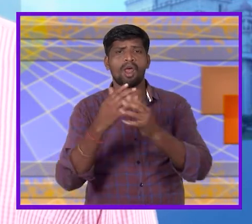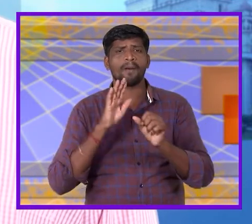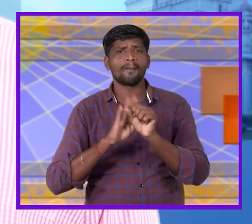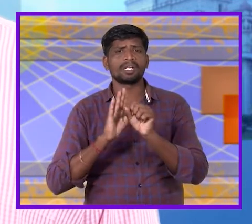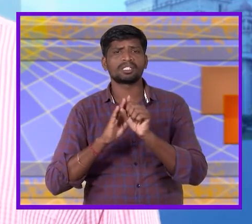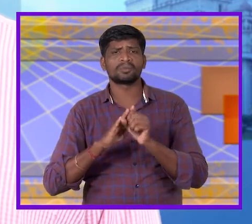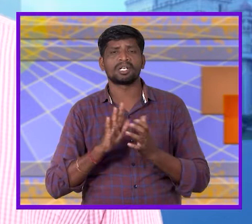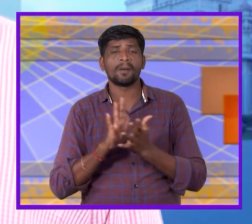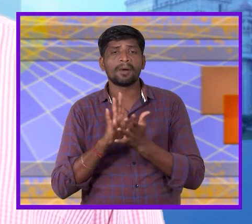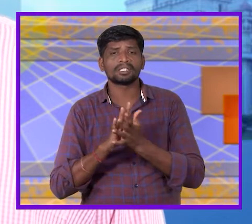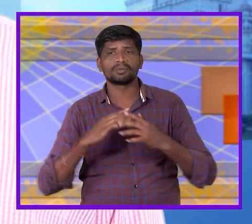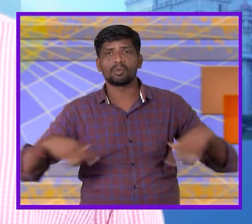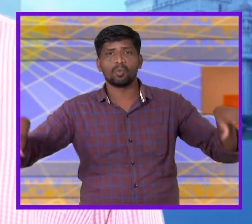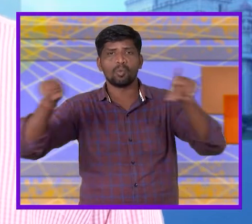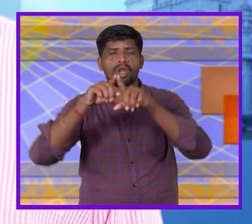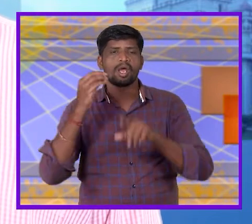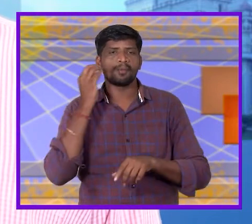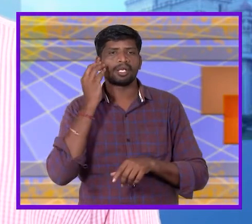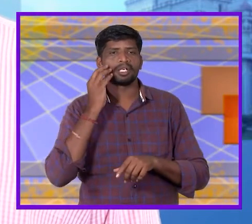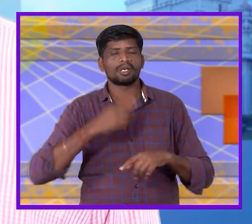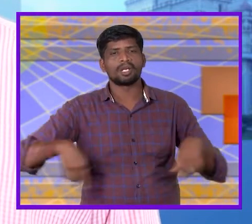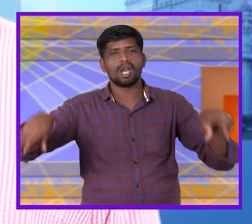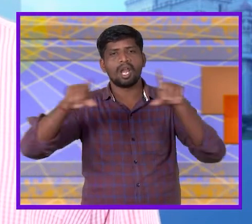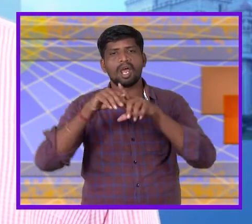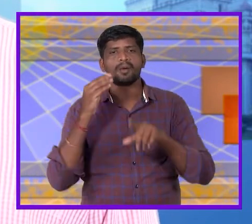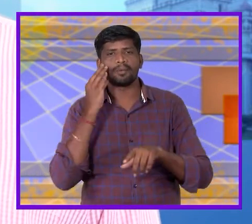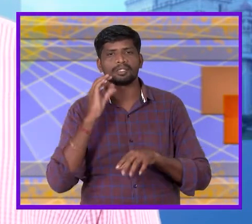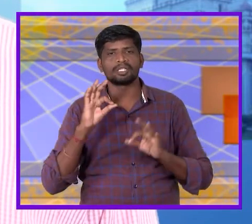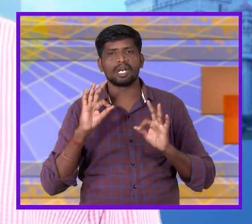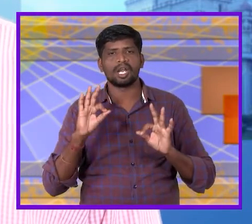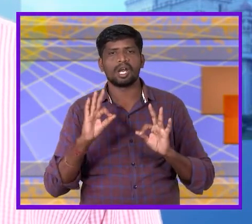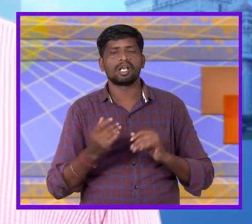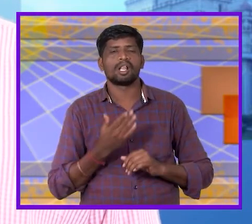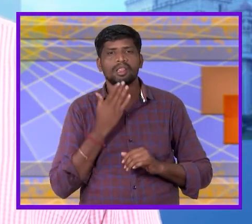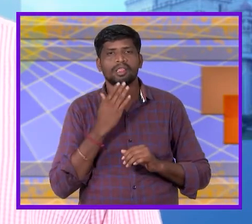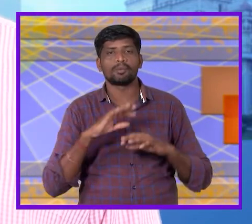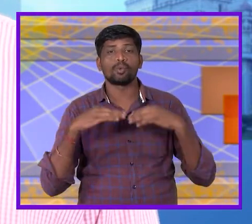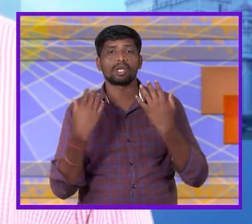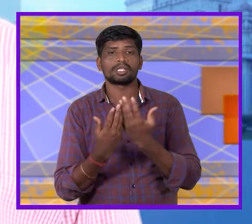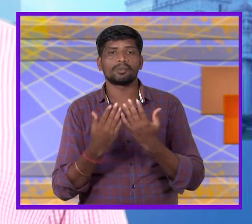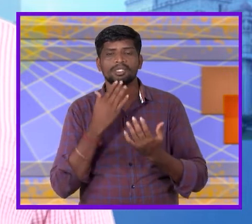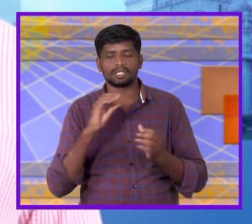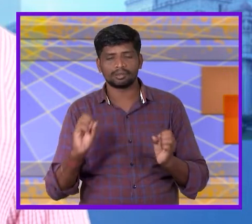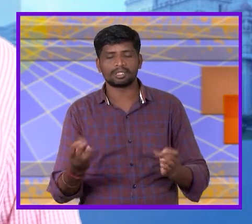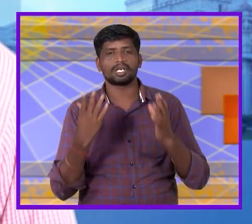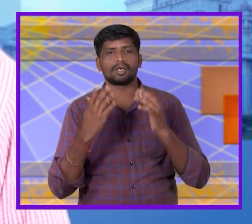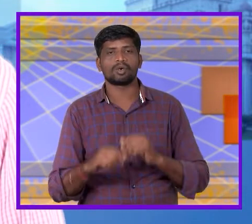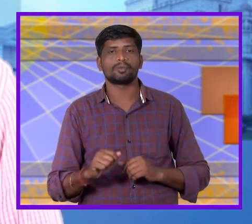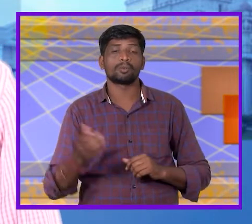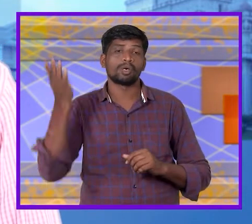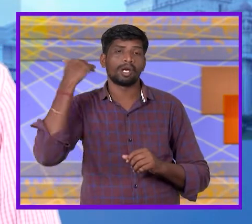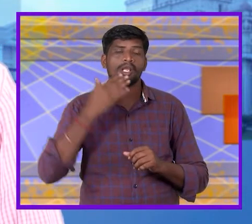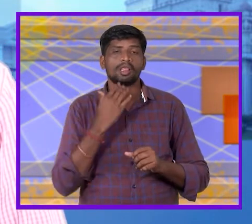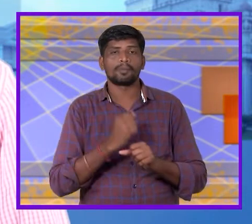மாநாட்டில் அறிவித்தார்கள், மதுரையிலே உலக தமிழ் சங்கம் உருவாக்கப்படும் என்று ஒரு அறிவிப்பை அன்றைக்கு நம்முடைய தமிழக